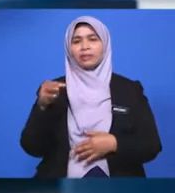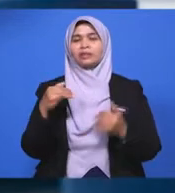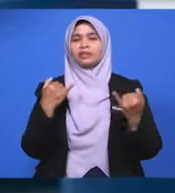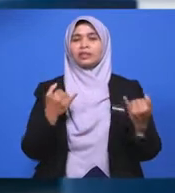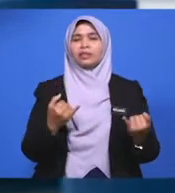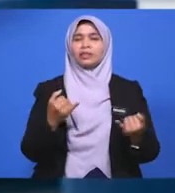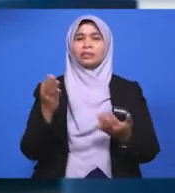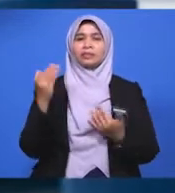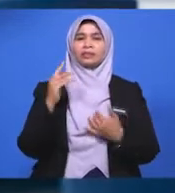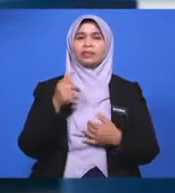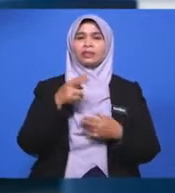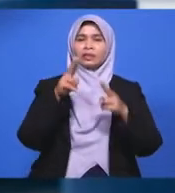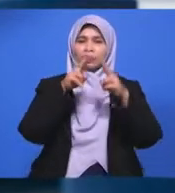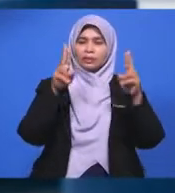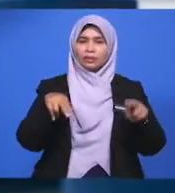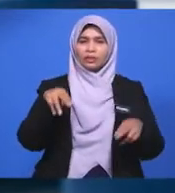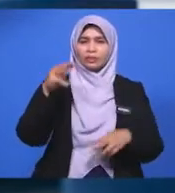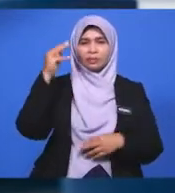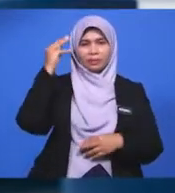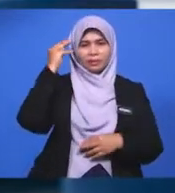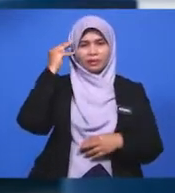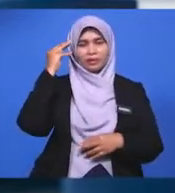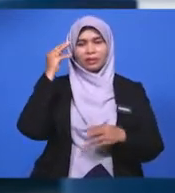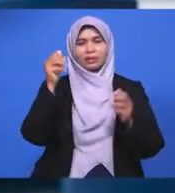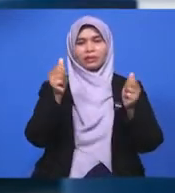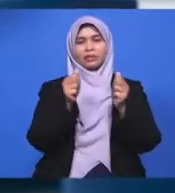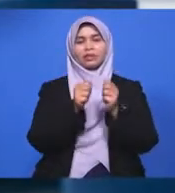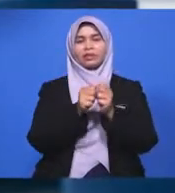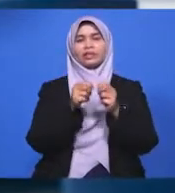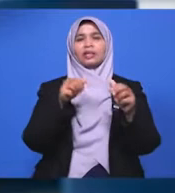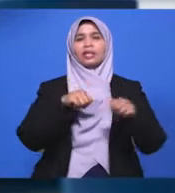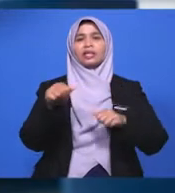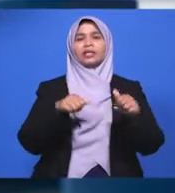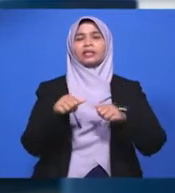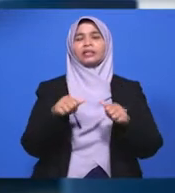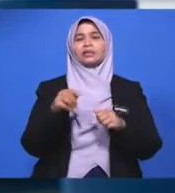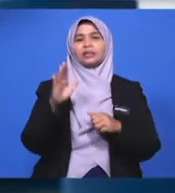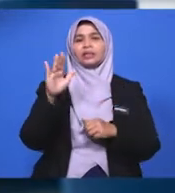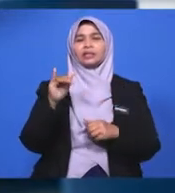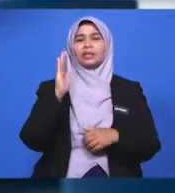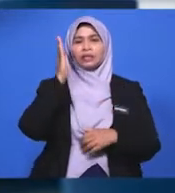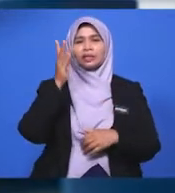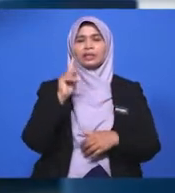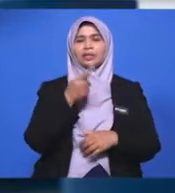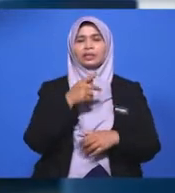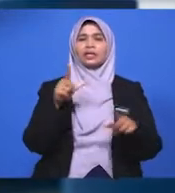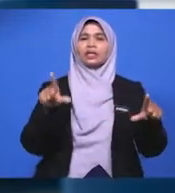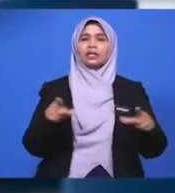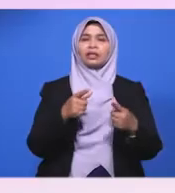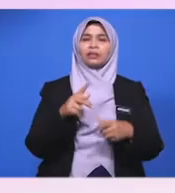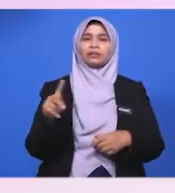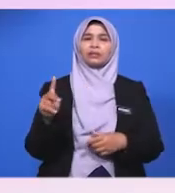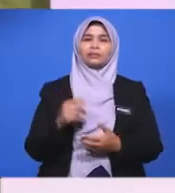sekarang mari kita uji minda murid-murid dengan aktiviti yang akan kita